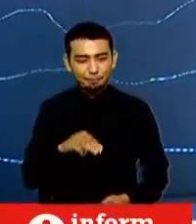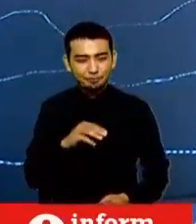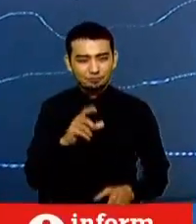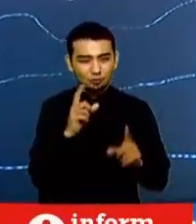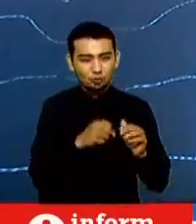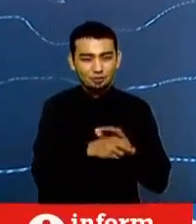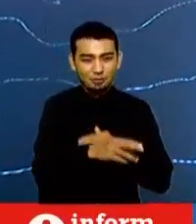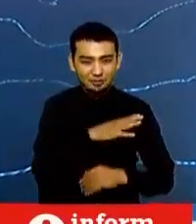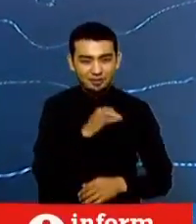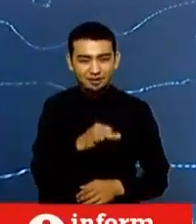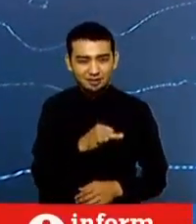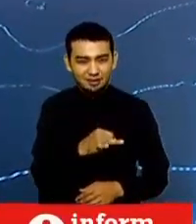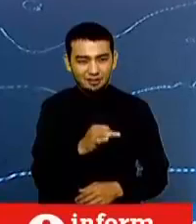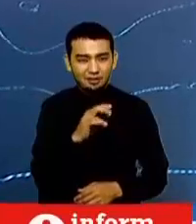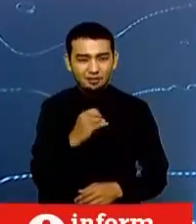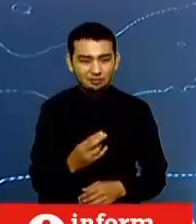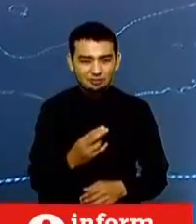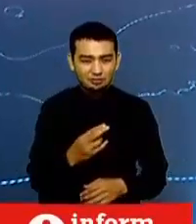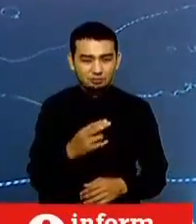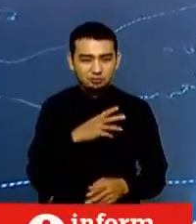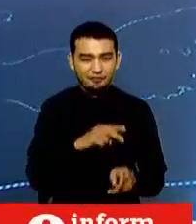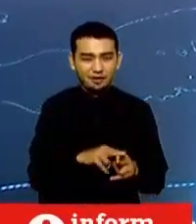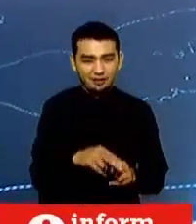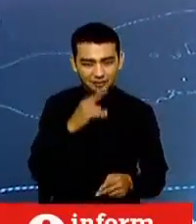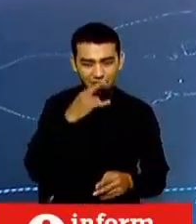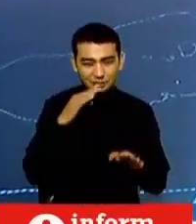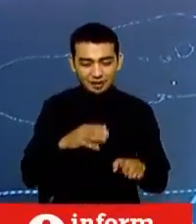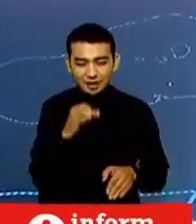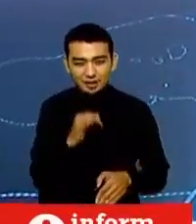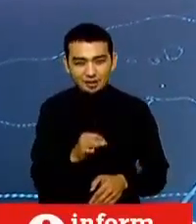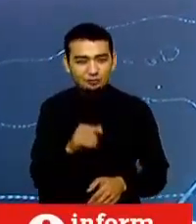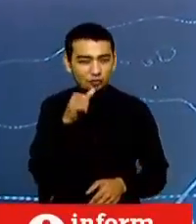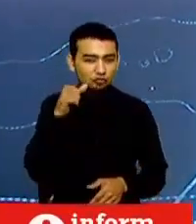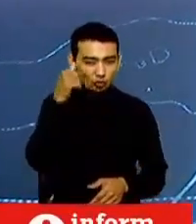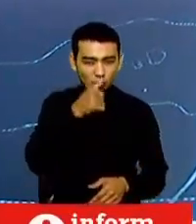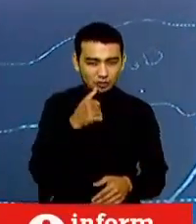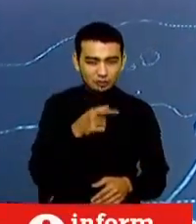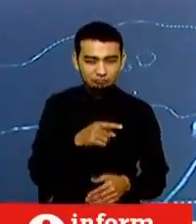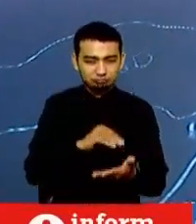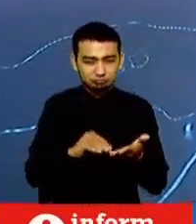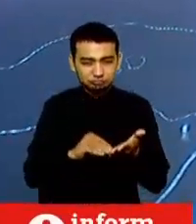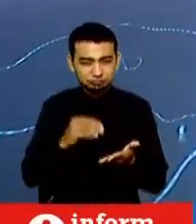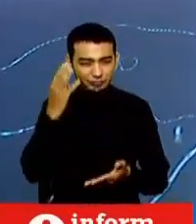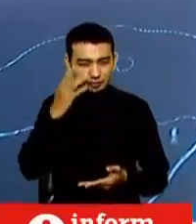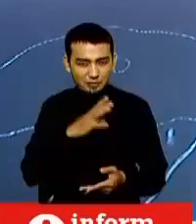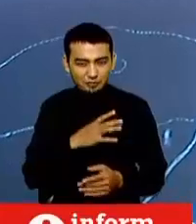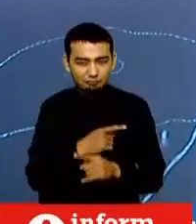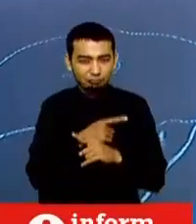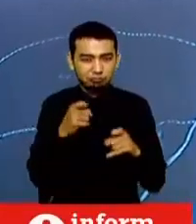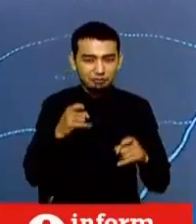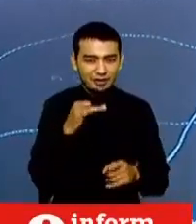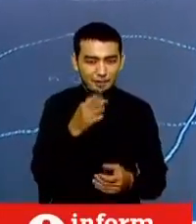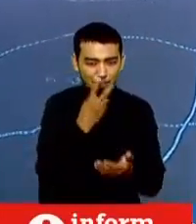сепаратизме и разжигании национальной розни зимой прошлого года он написал неоднозначные комментарии в соцсетях в них выявлены признаки